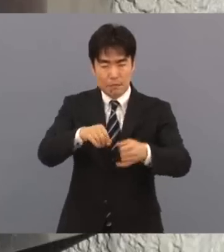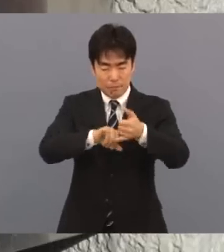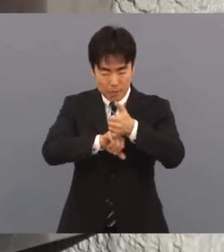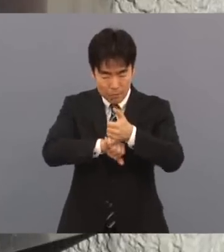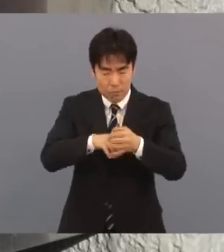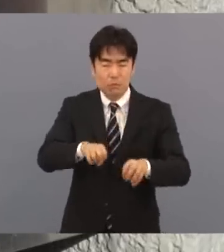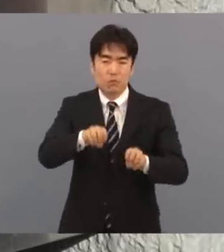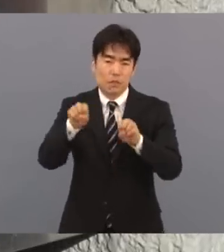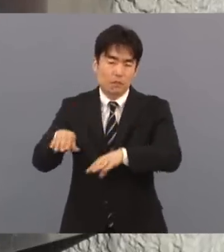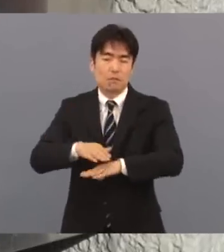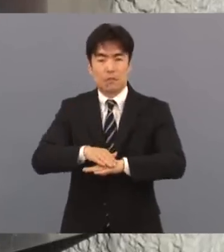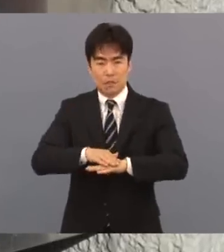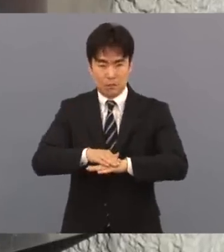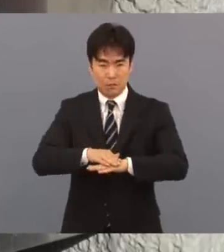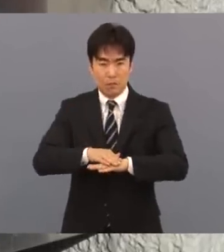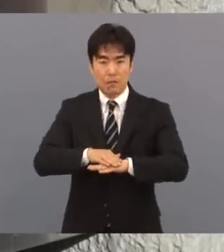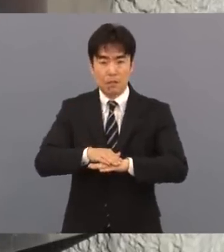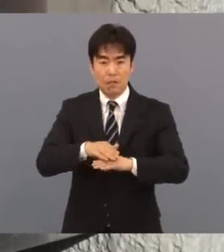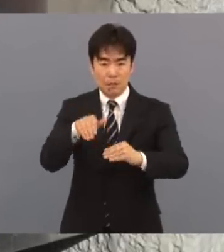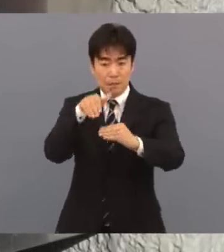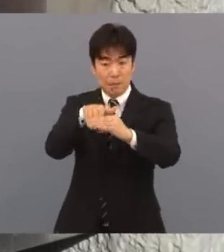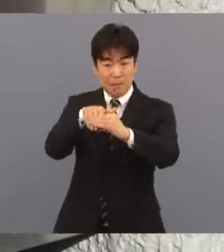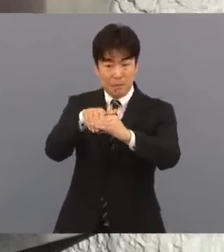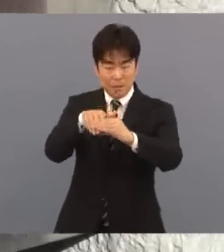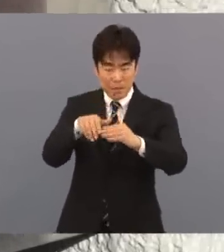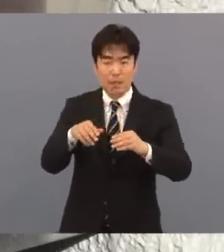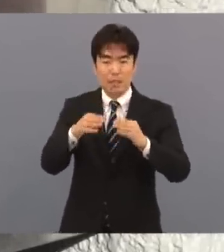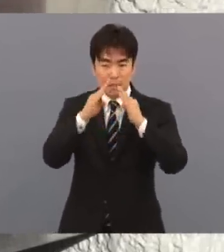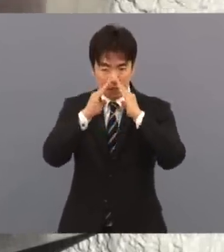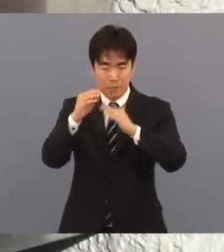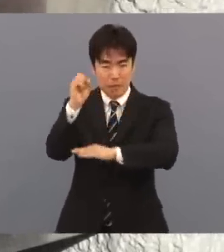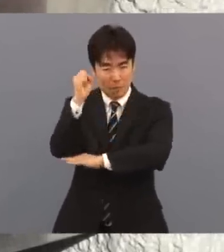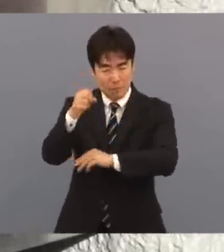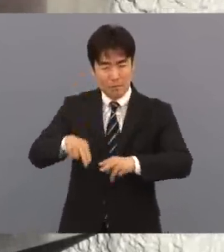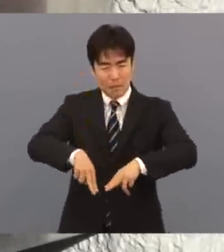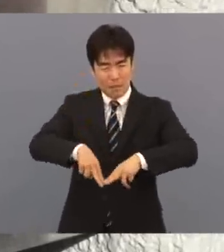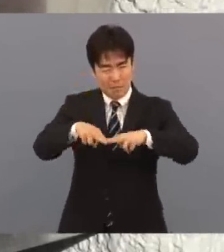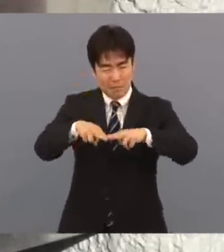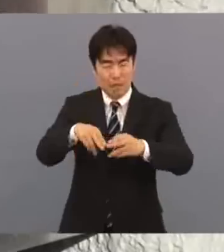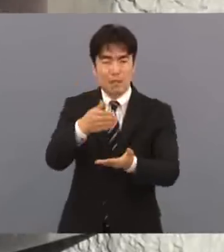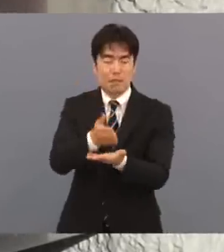また郵便受けには新聞やチラシをためないようにしましょう。